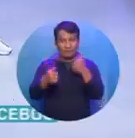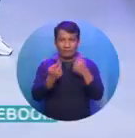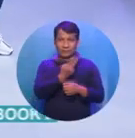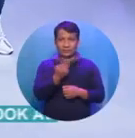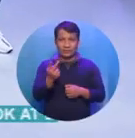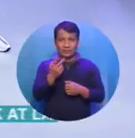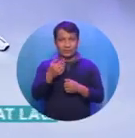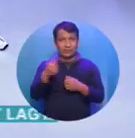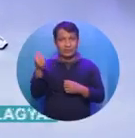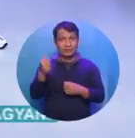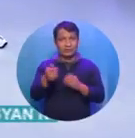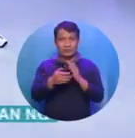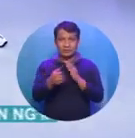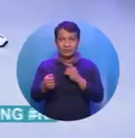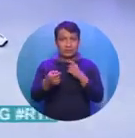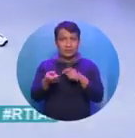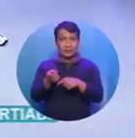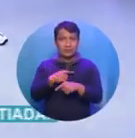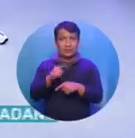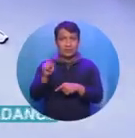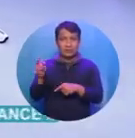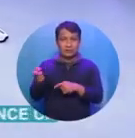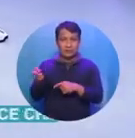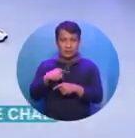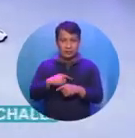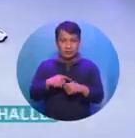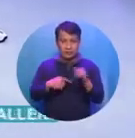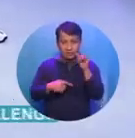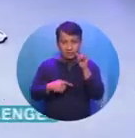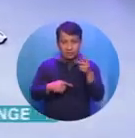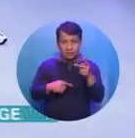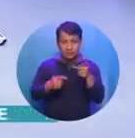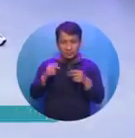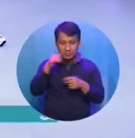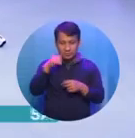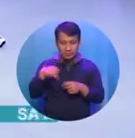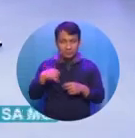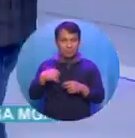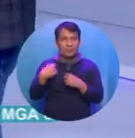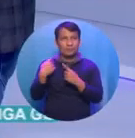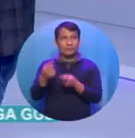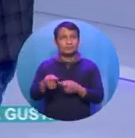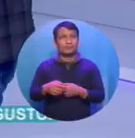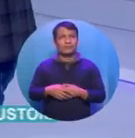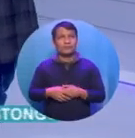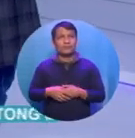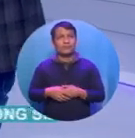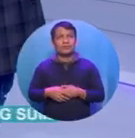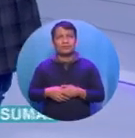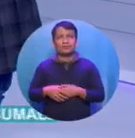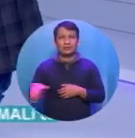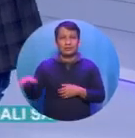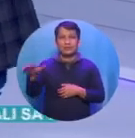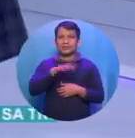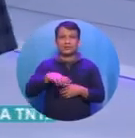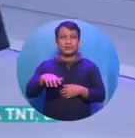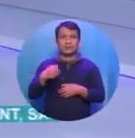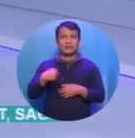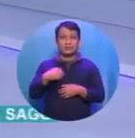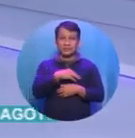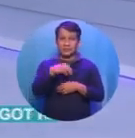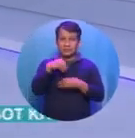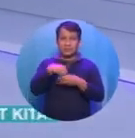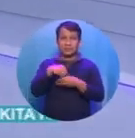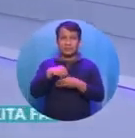nila. Magaling. In fact, simula nang dumating sila dito from yesterday, masiglang-masigla ang mga tao rin sa